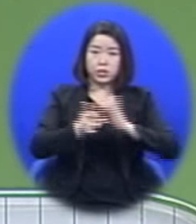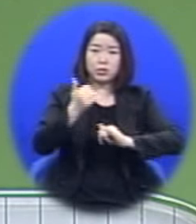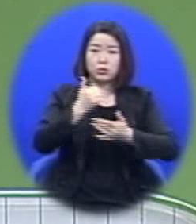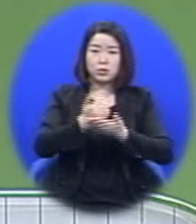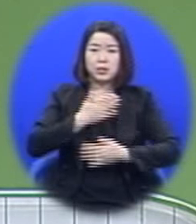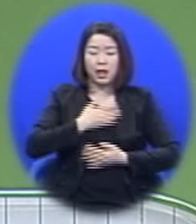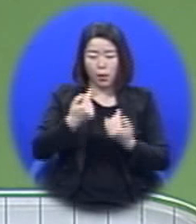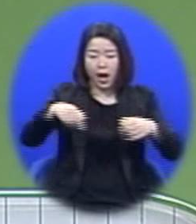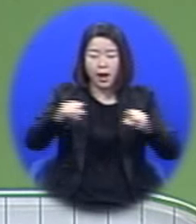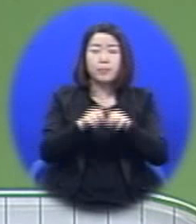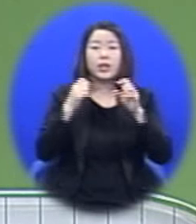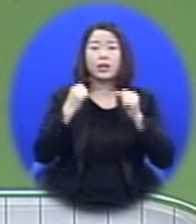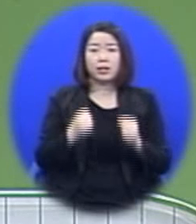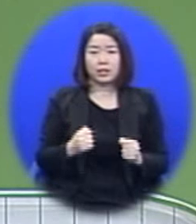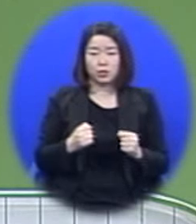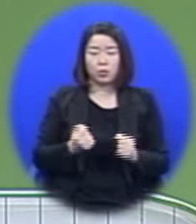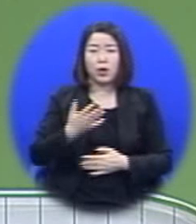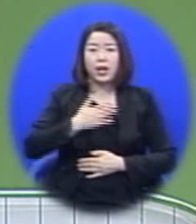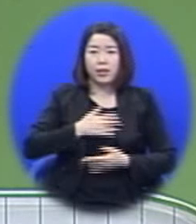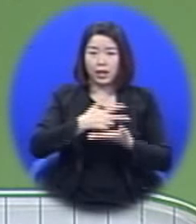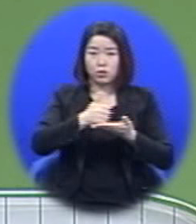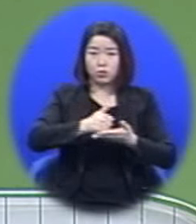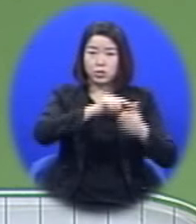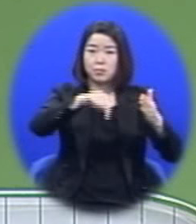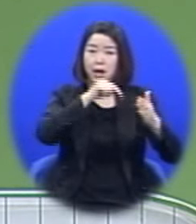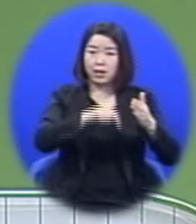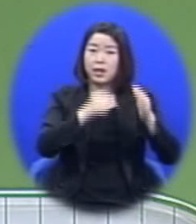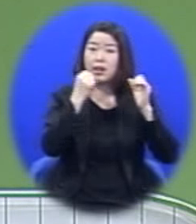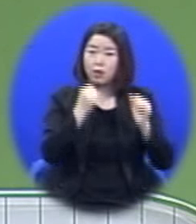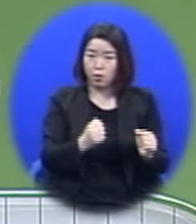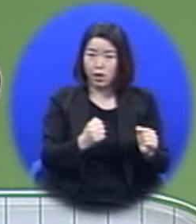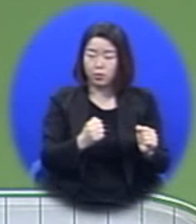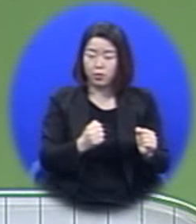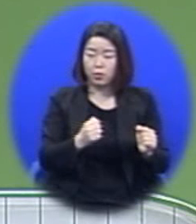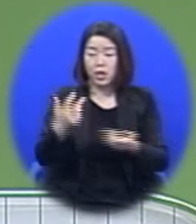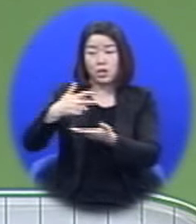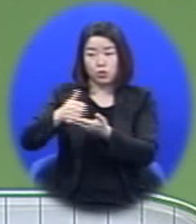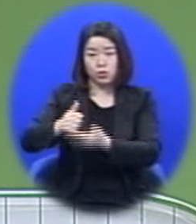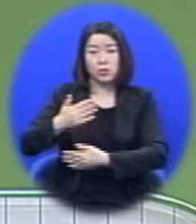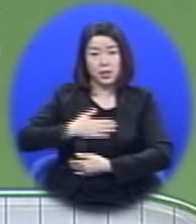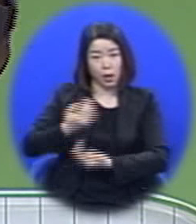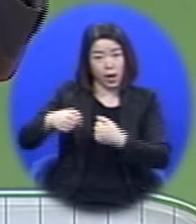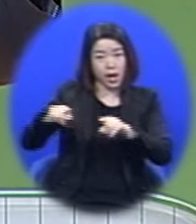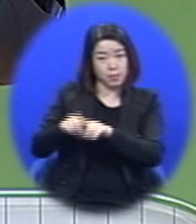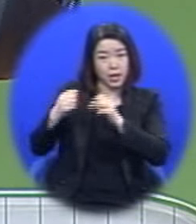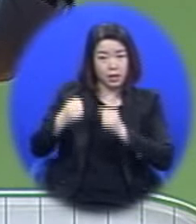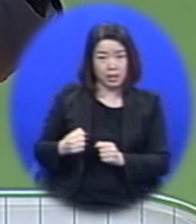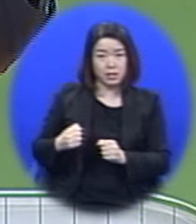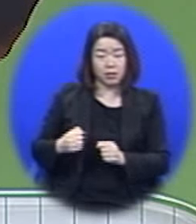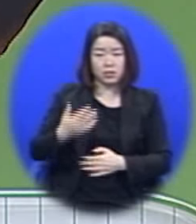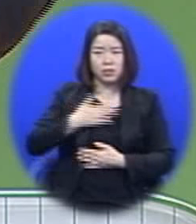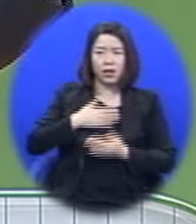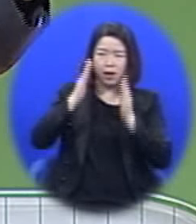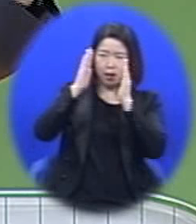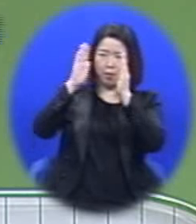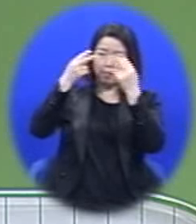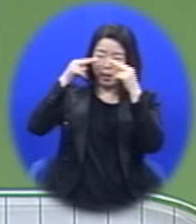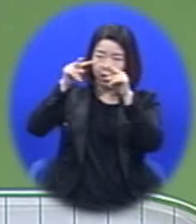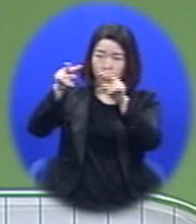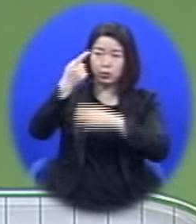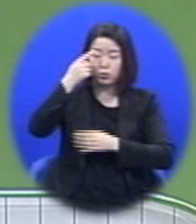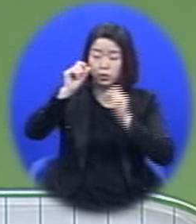함께 계시고 내가 주님 안에 거하고 주님이 나와 함께 계시는 것을 내가 바라보는 눈이